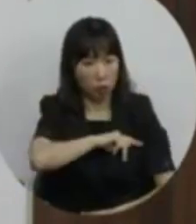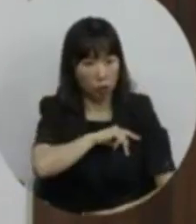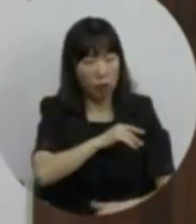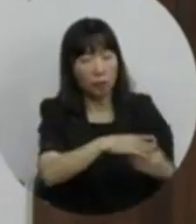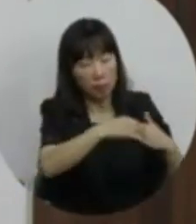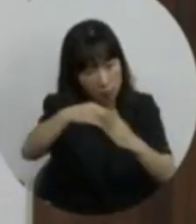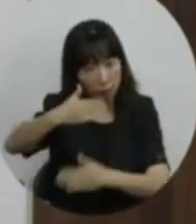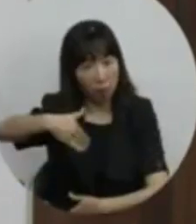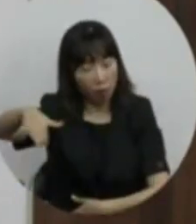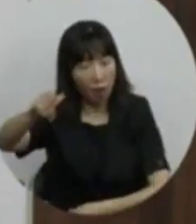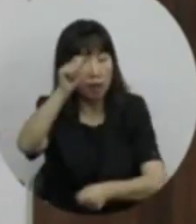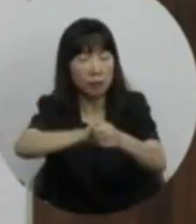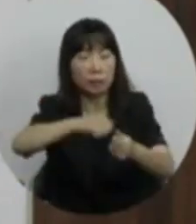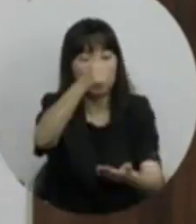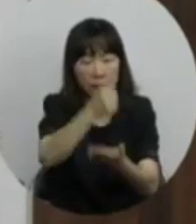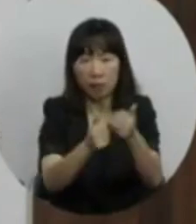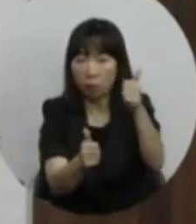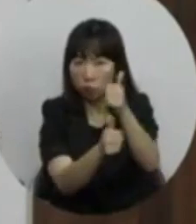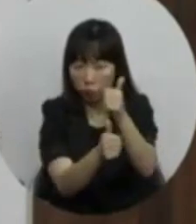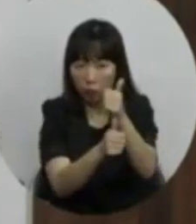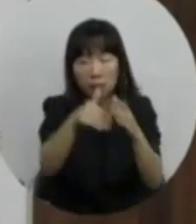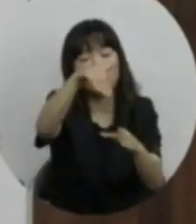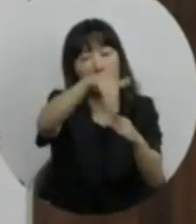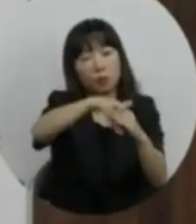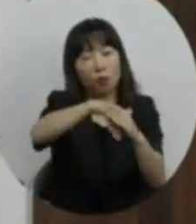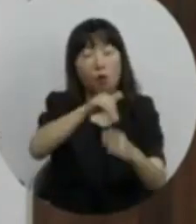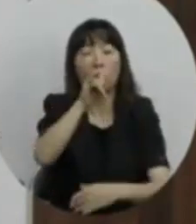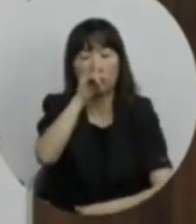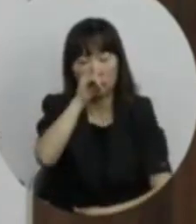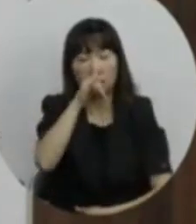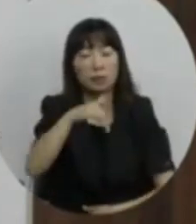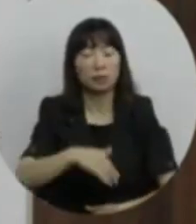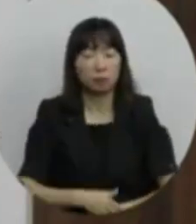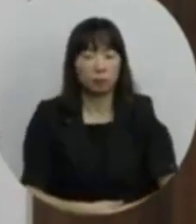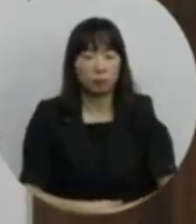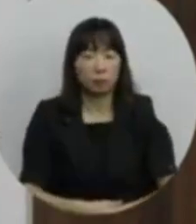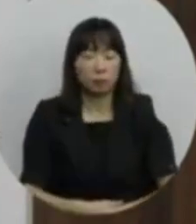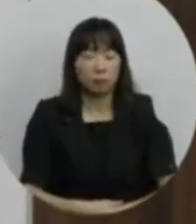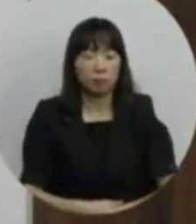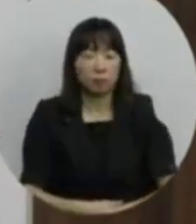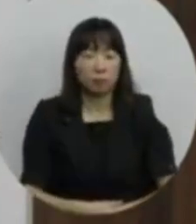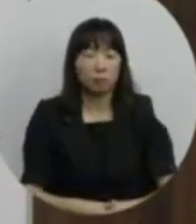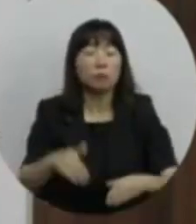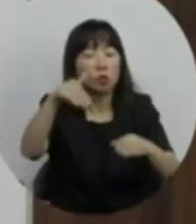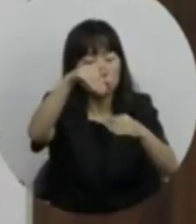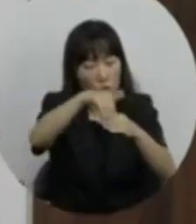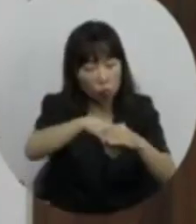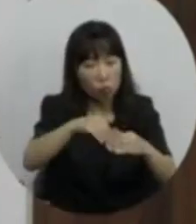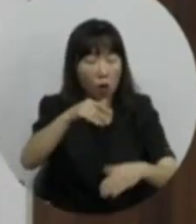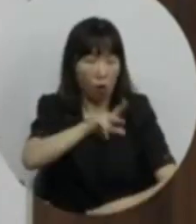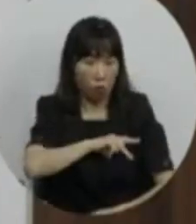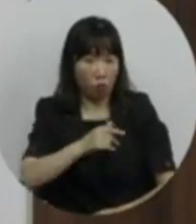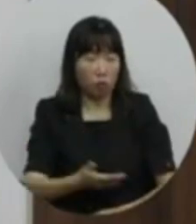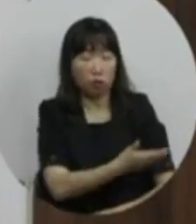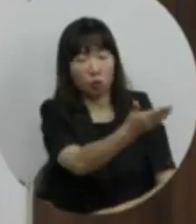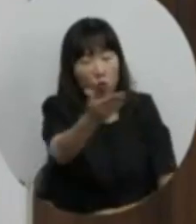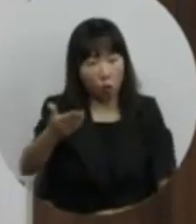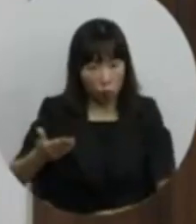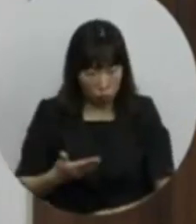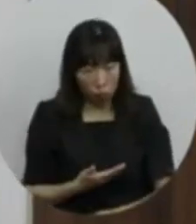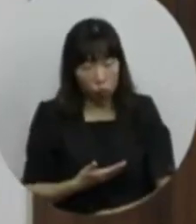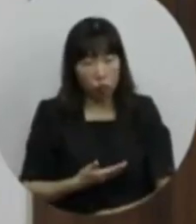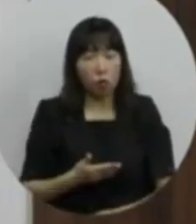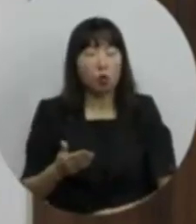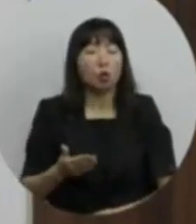의장과 부의장을 선출하는 원내 선거가 있을 예정입니다. 무기용 투표에 임하는 여주시 의원 여러분께서는